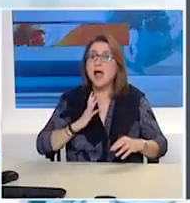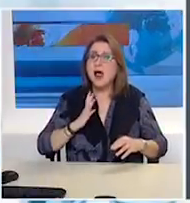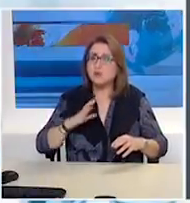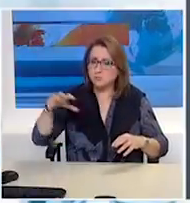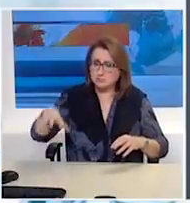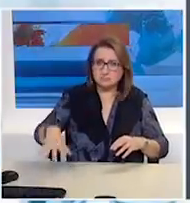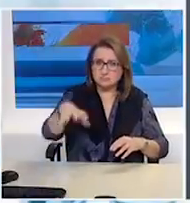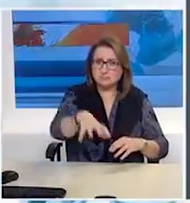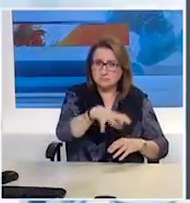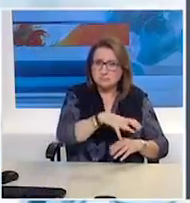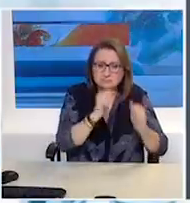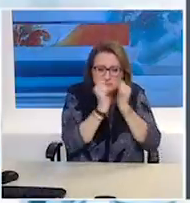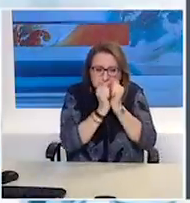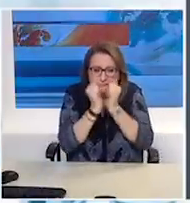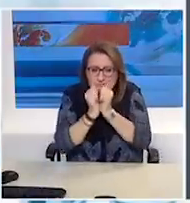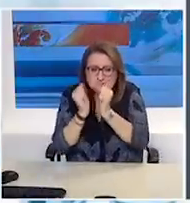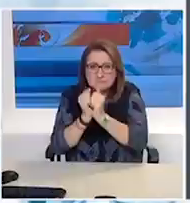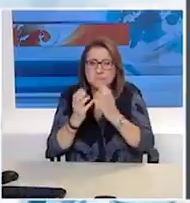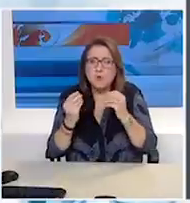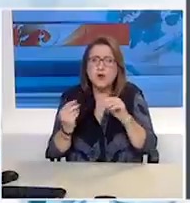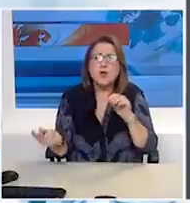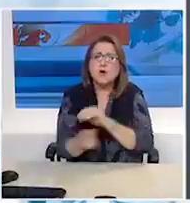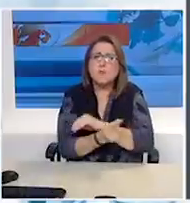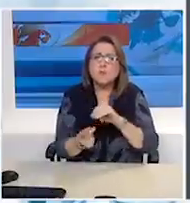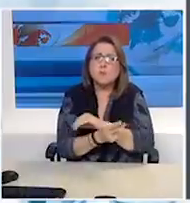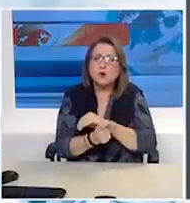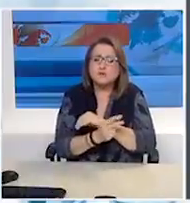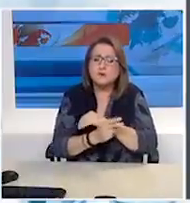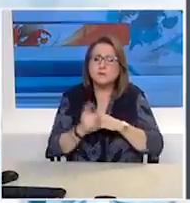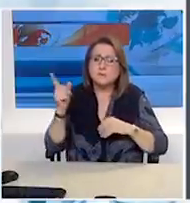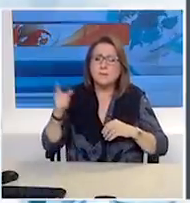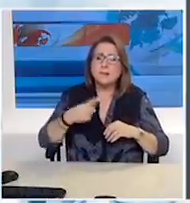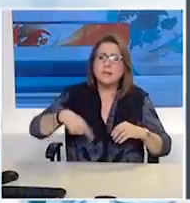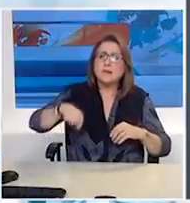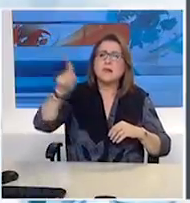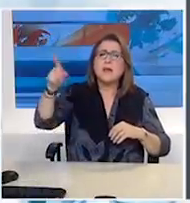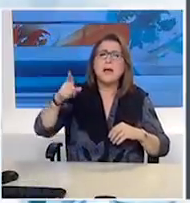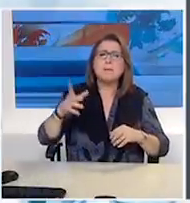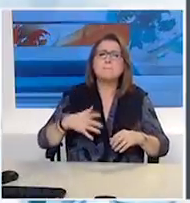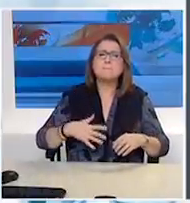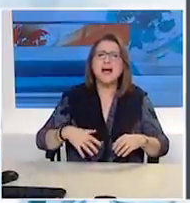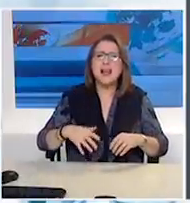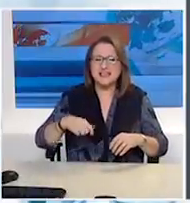πολύ κακές συνθήκες συγχρονισμού, η προσφυγική καταβλισμή των Ροχίνγκια στο Cox Bazar στο Μπαγκλαντές.